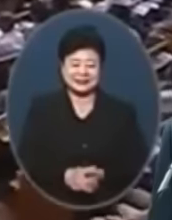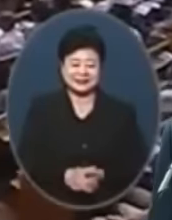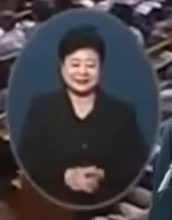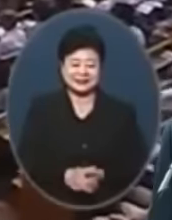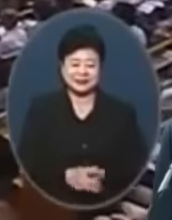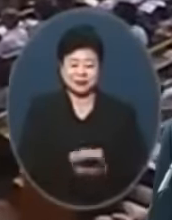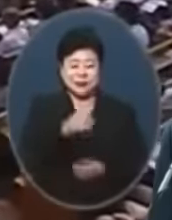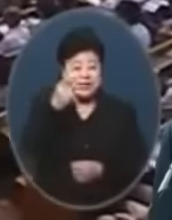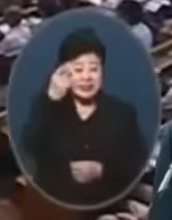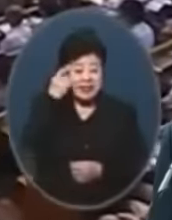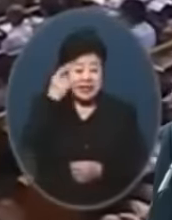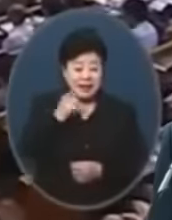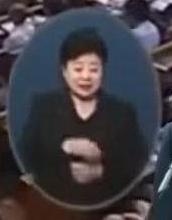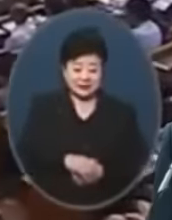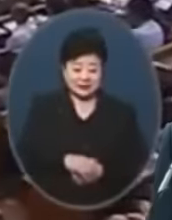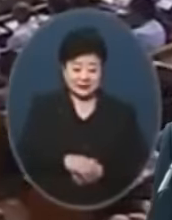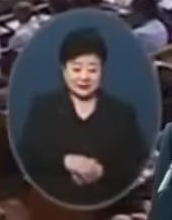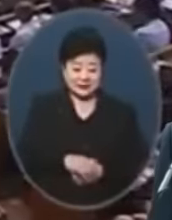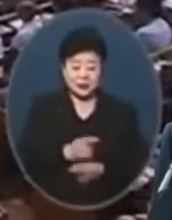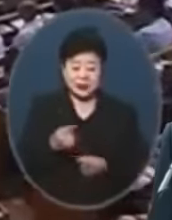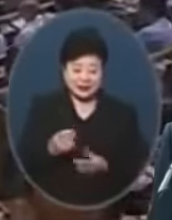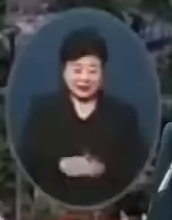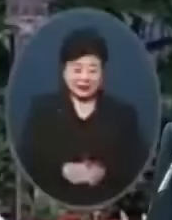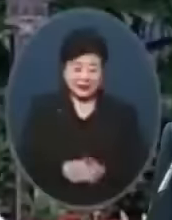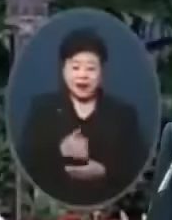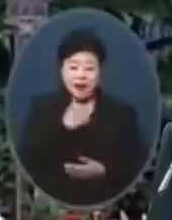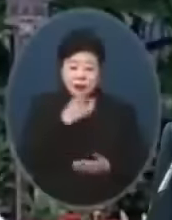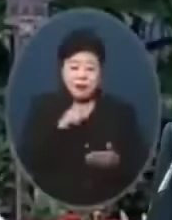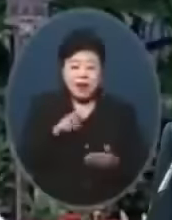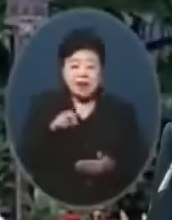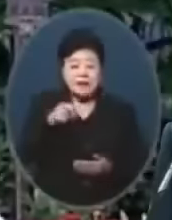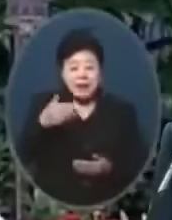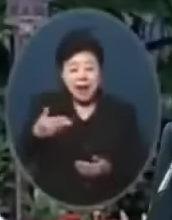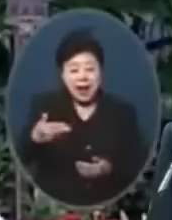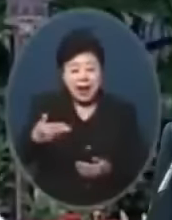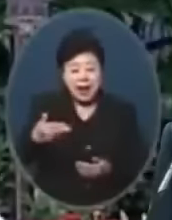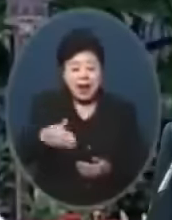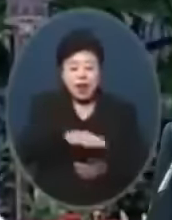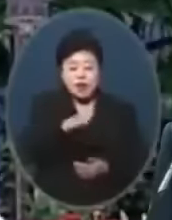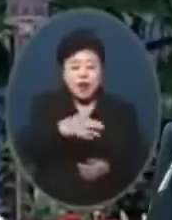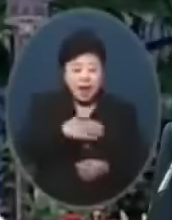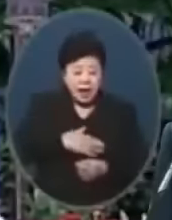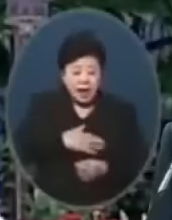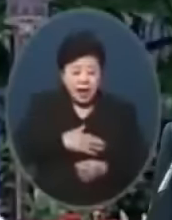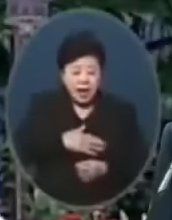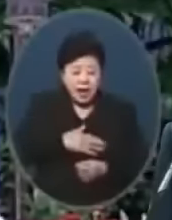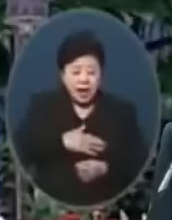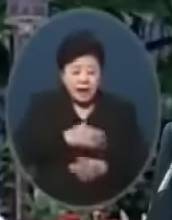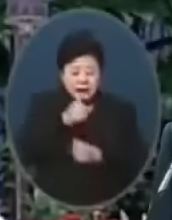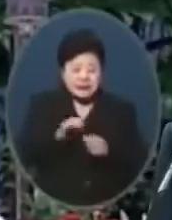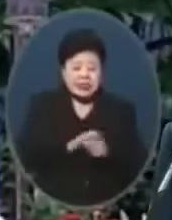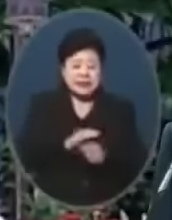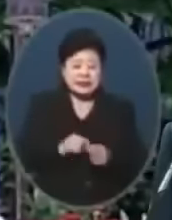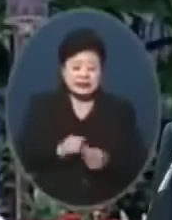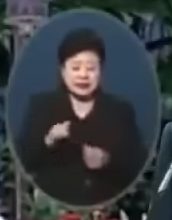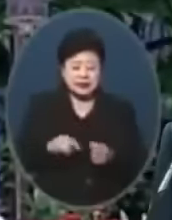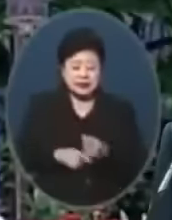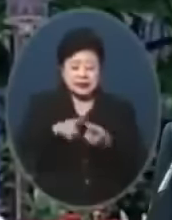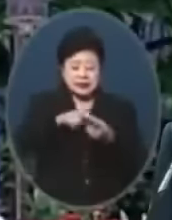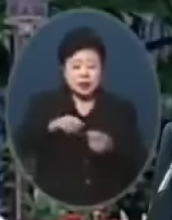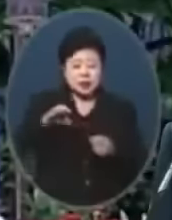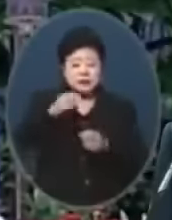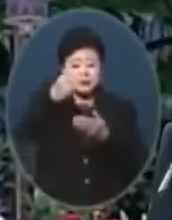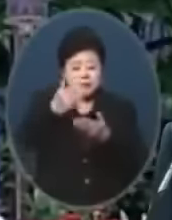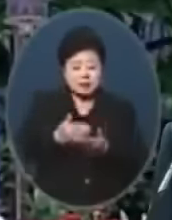우리의 인생도 마찬가지입니다. 로마서 8장 28절 같이 우리가 알거니와 하나님을 사랑하는 자 곧 그